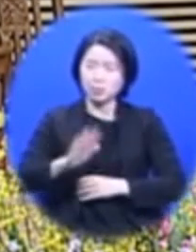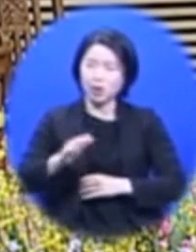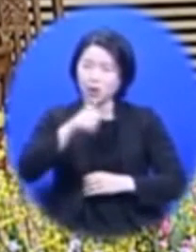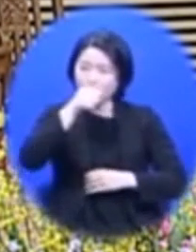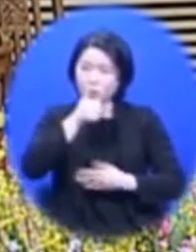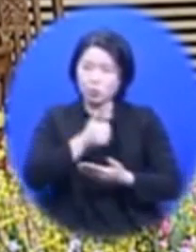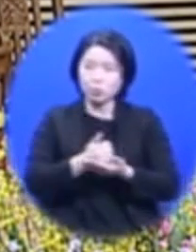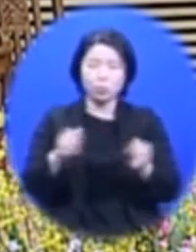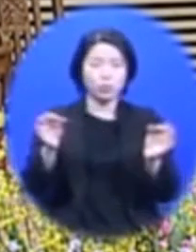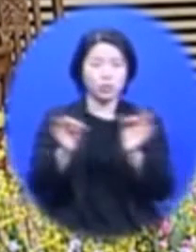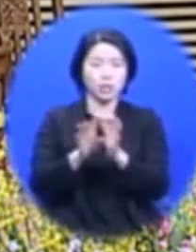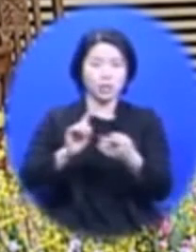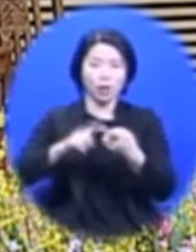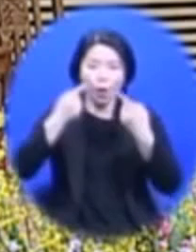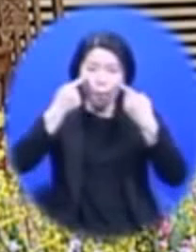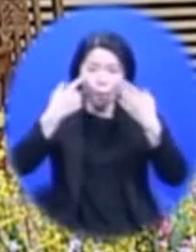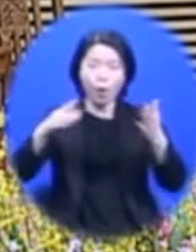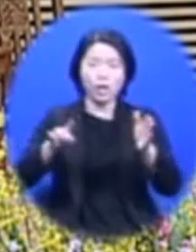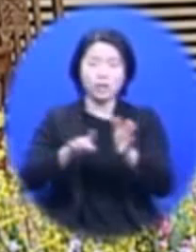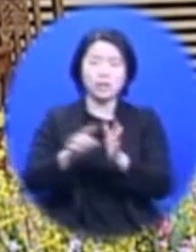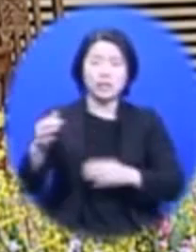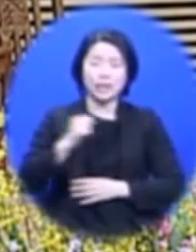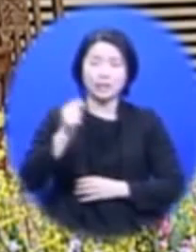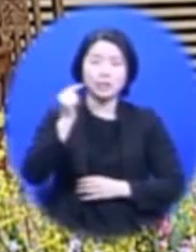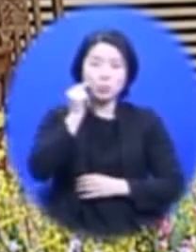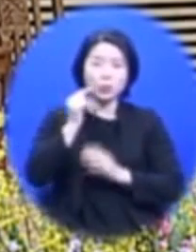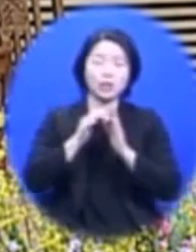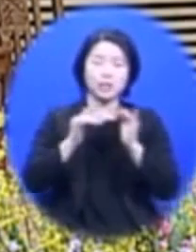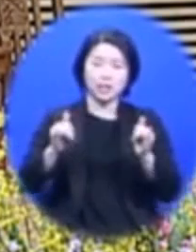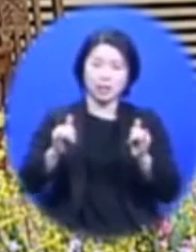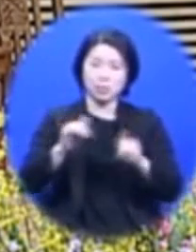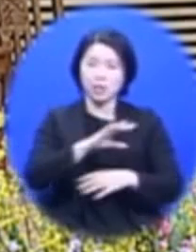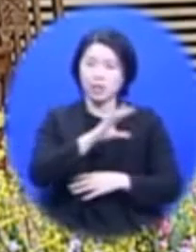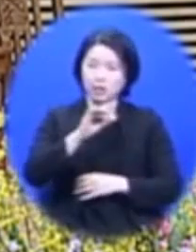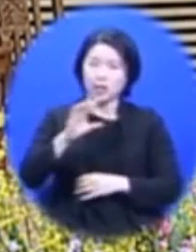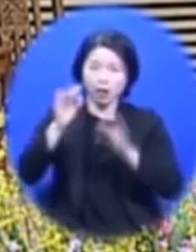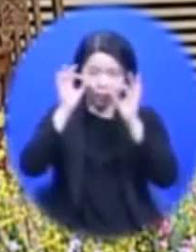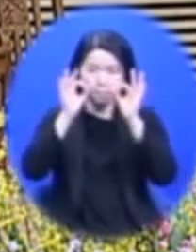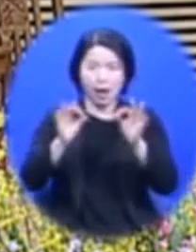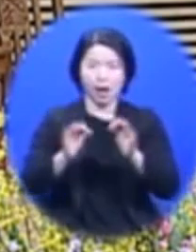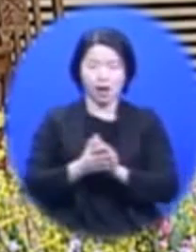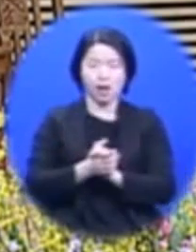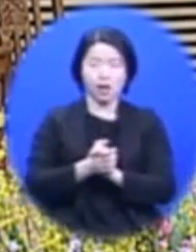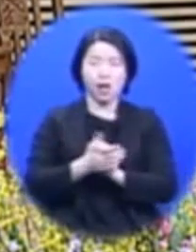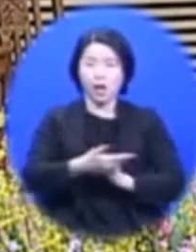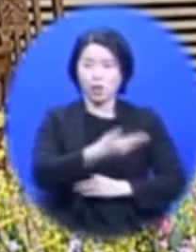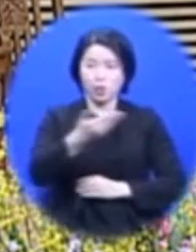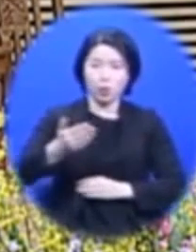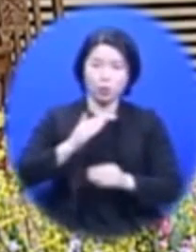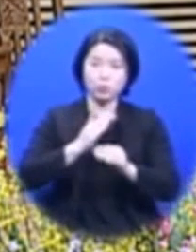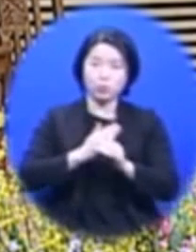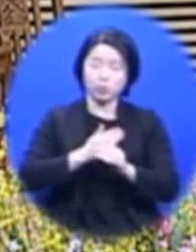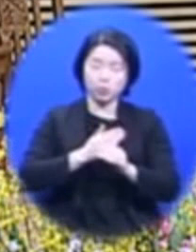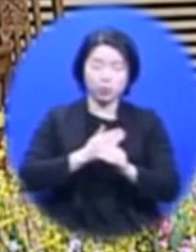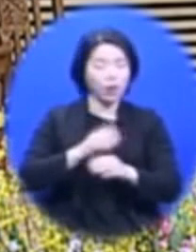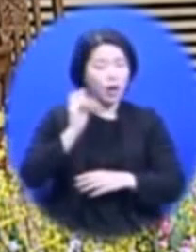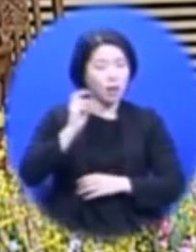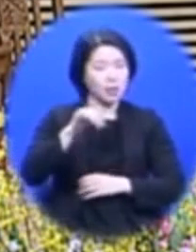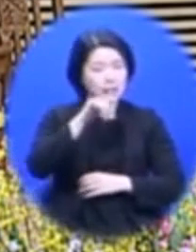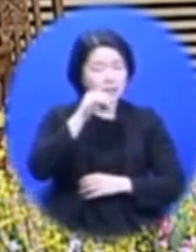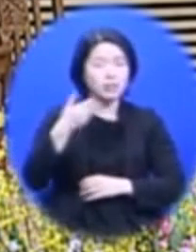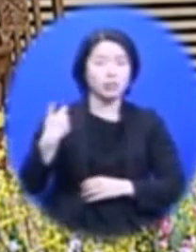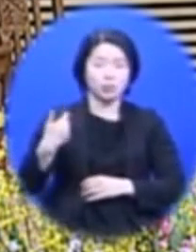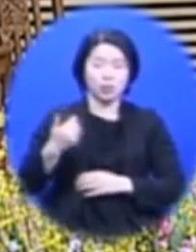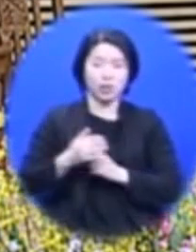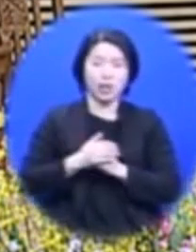대한 확신을 분명히 갖지 못하는 분들이 이따금 봅니다. 여러분 중에도 그런 분들이 계실 겁니다.